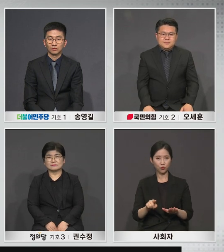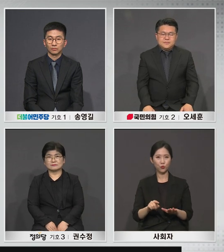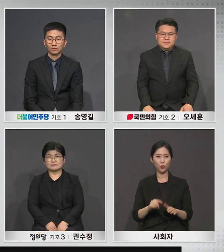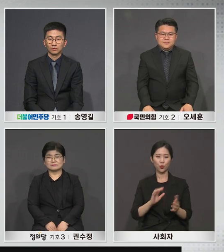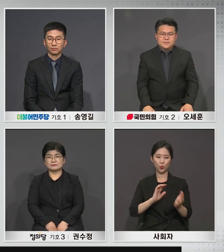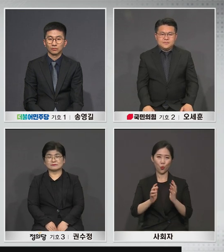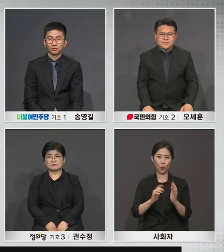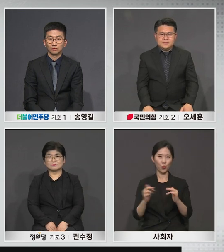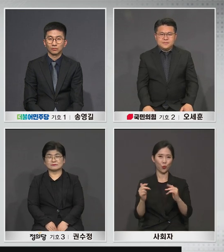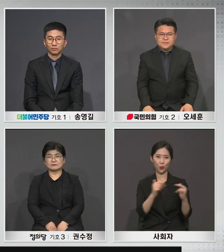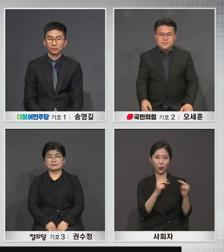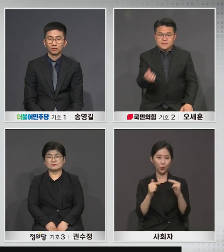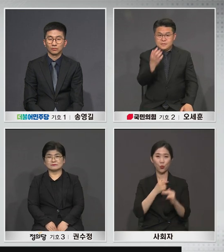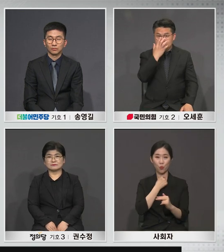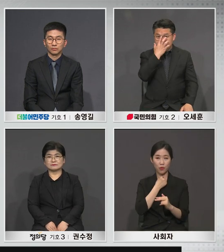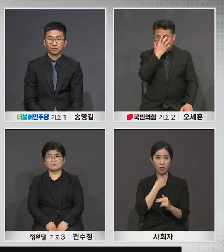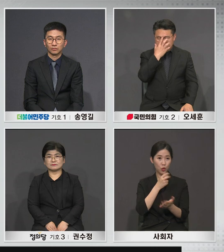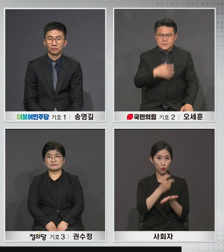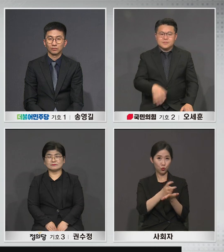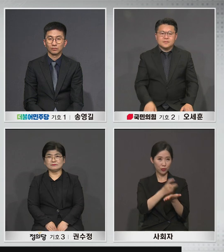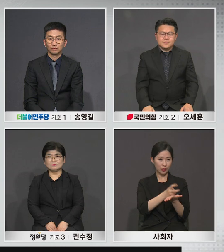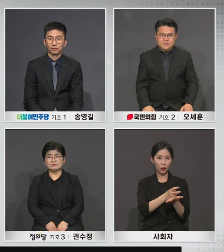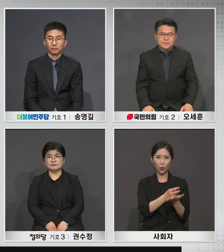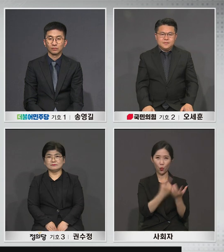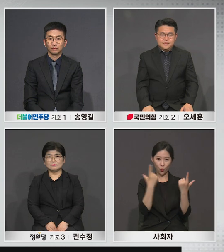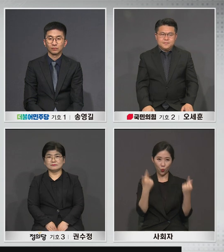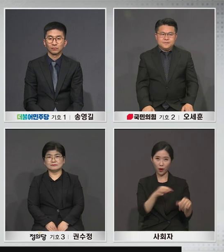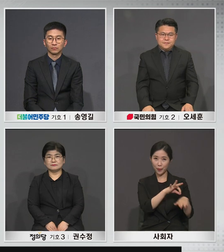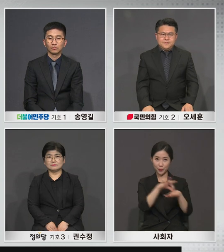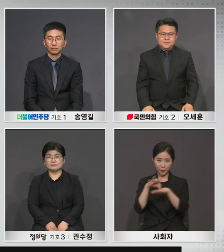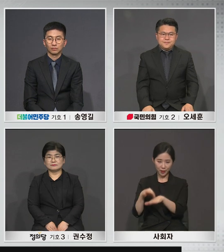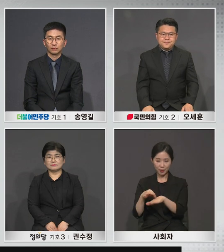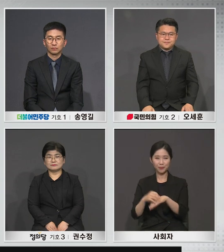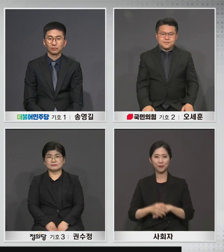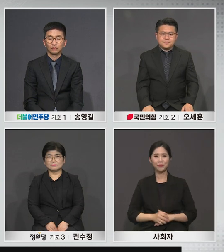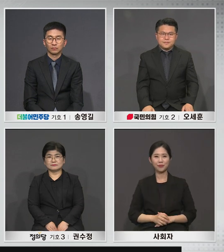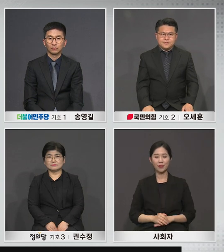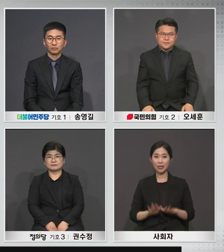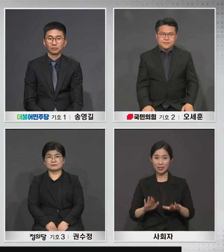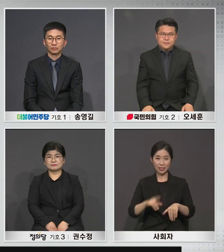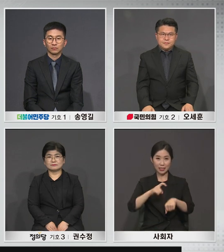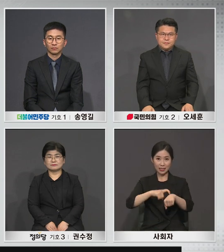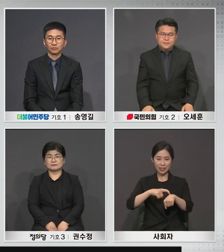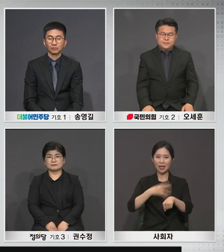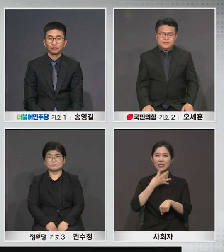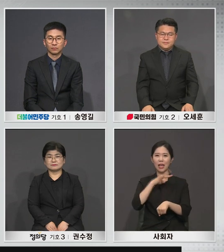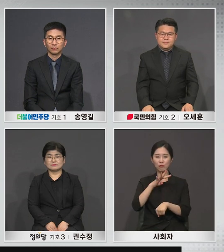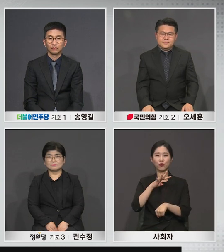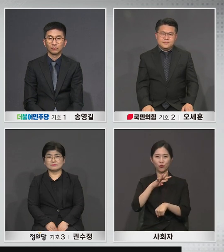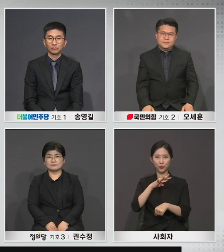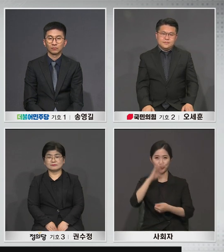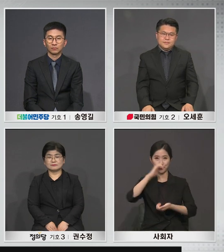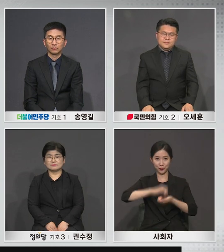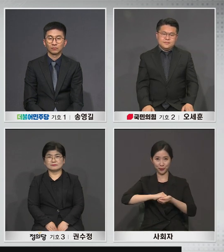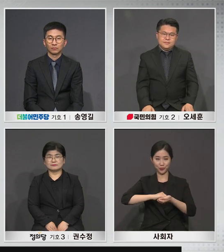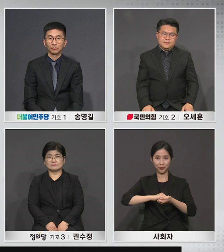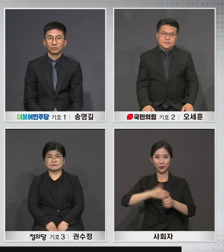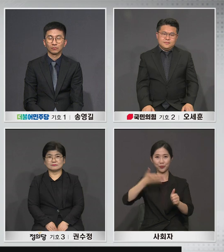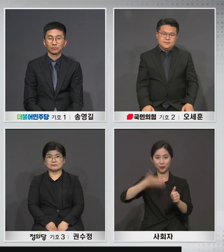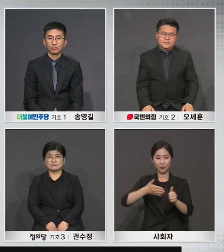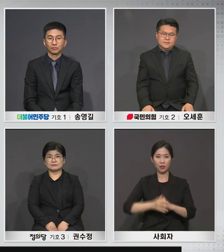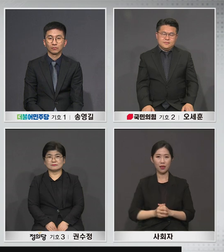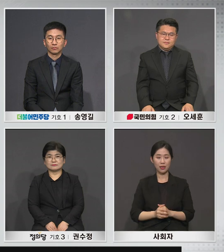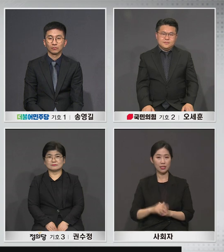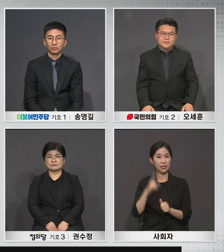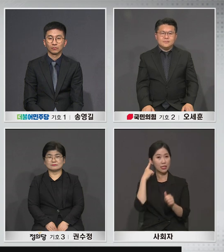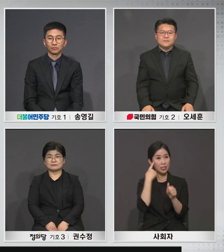텐데요. 역시 규칙은 동일하다는 점 잊지 않아주셨으면 좋겠고요. 이번에도 4분이 각 후보께 주어집니다. 간단한